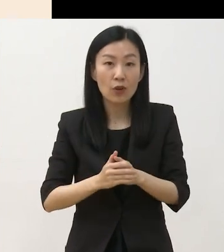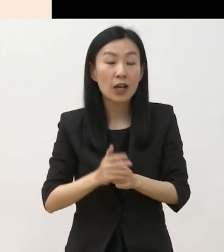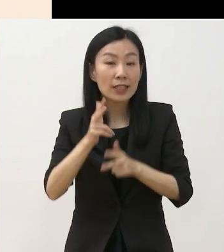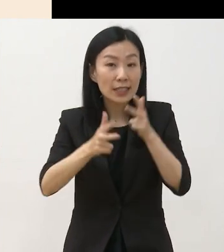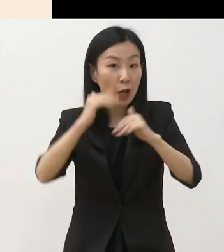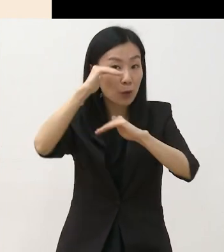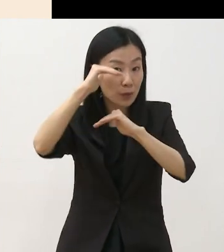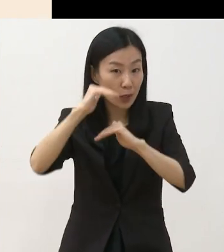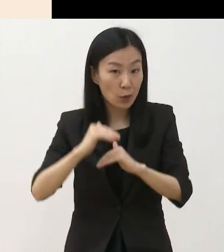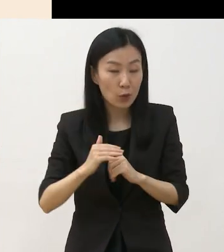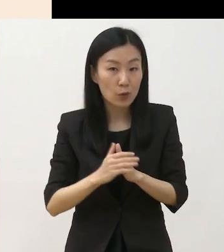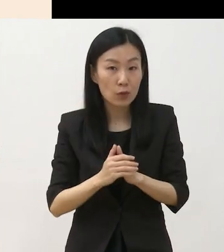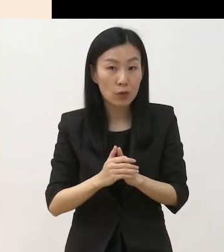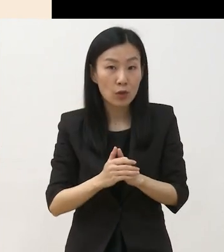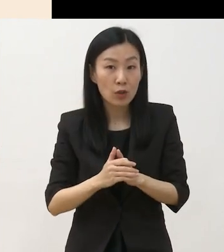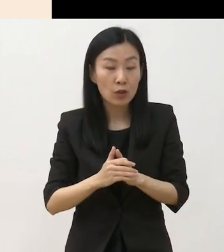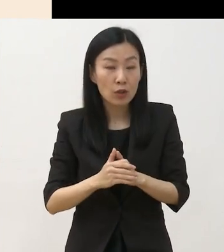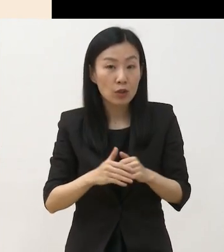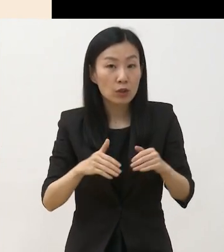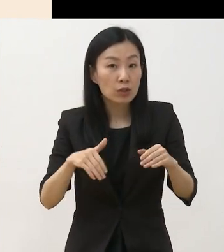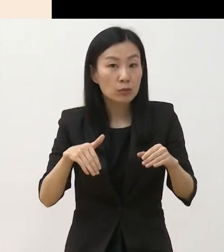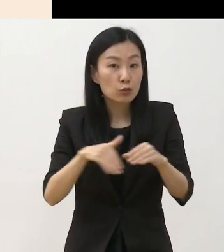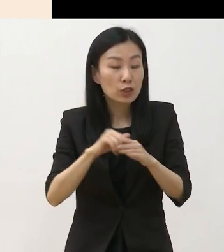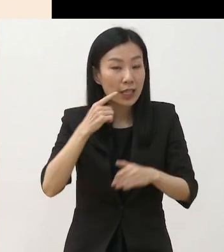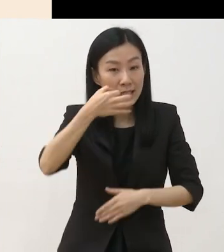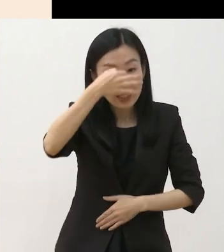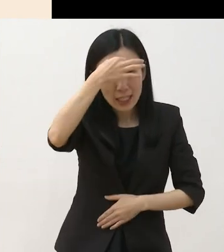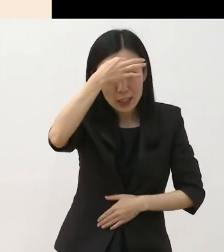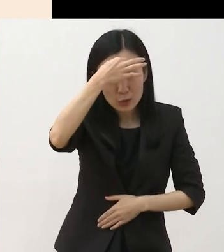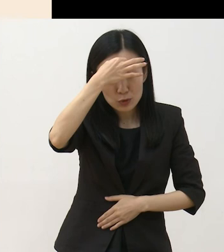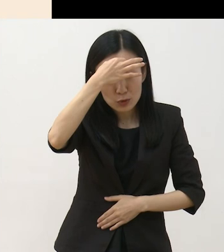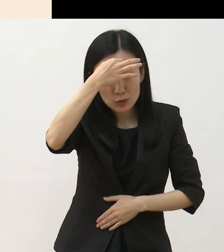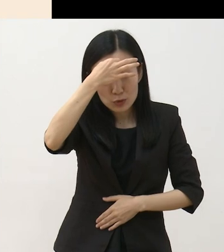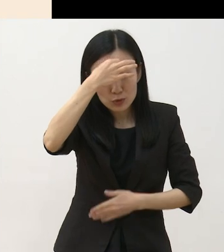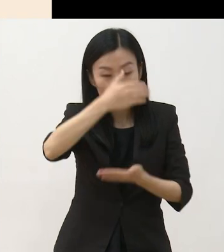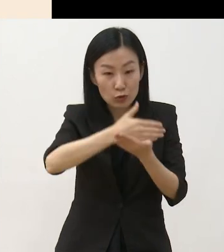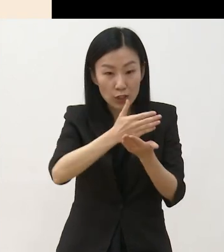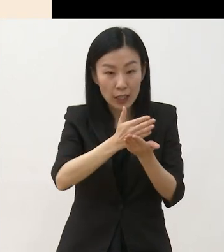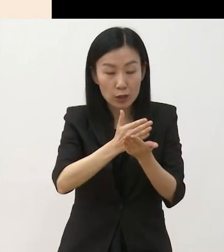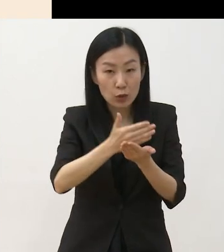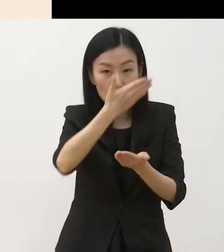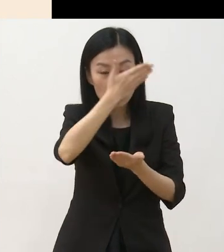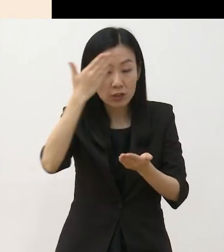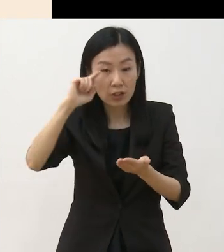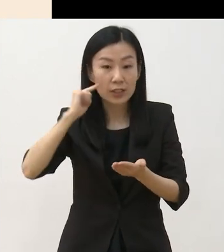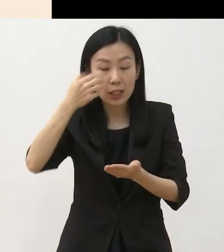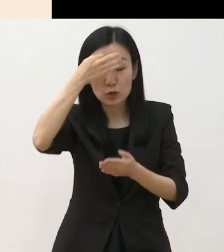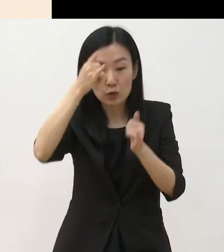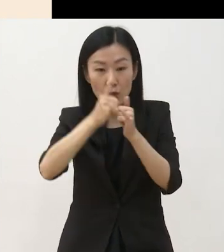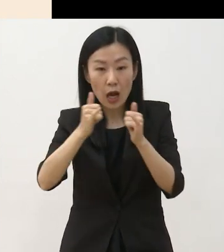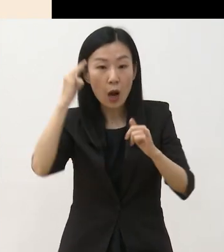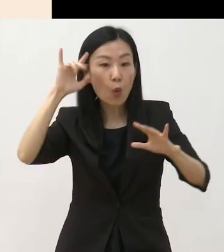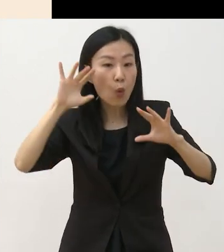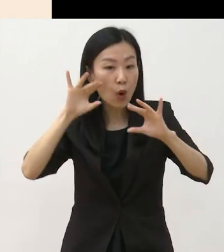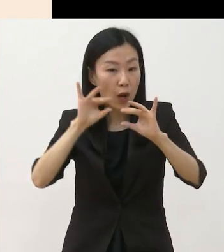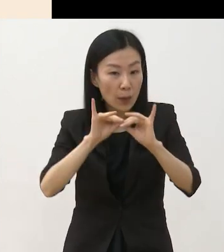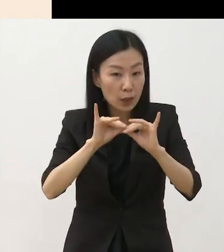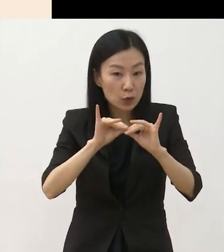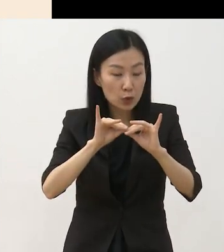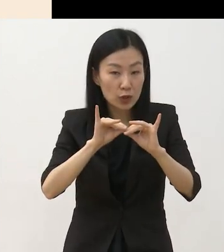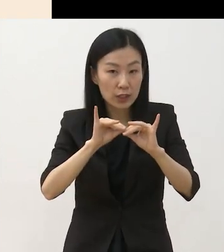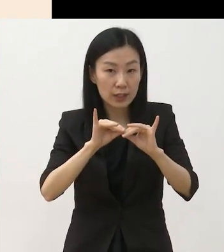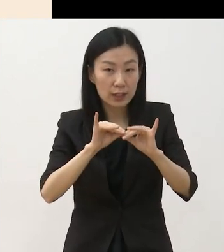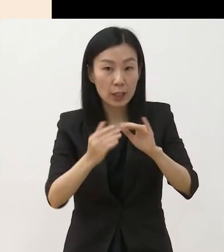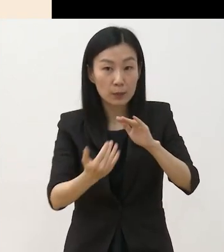내용은 문화예술 분야 담론 형성, 그 다음에 청년 예술가들과 공감할 수 있는 다양한 워크숍, 리서치